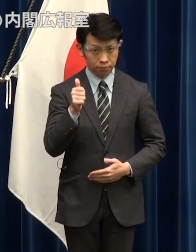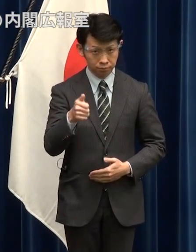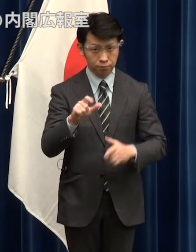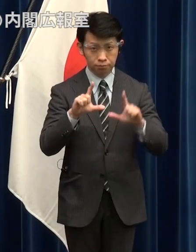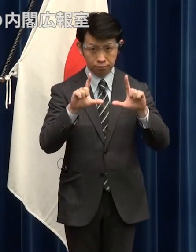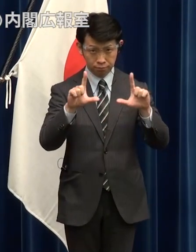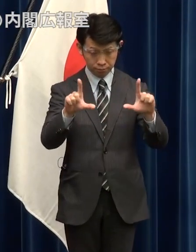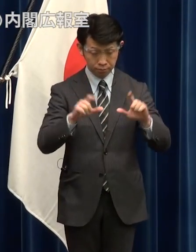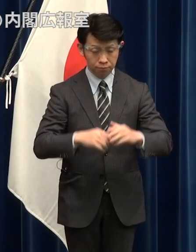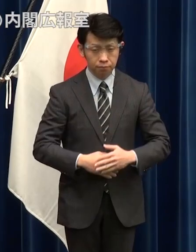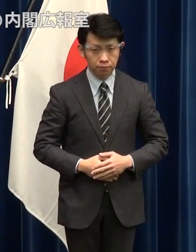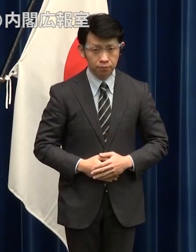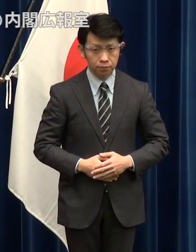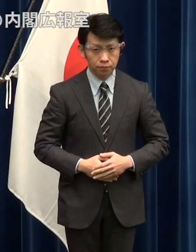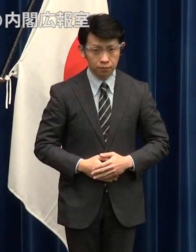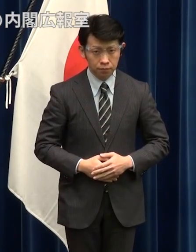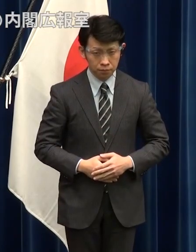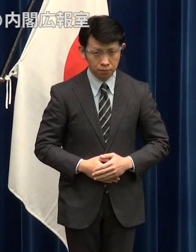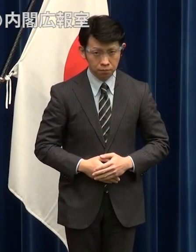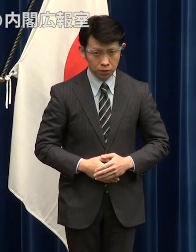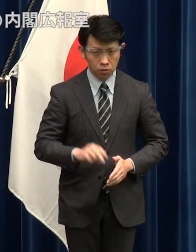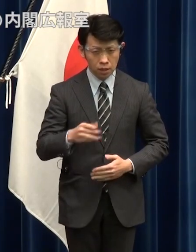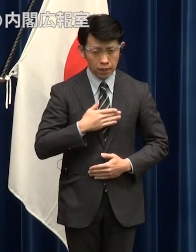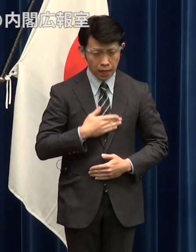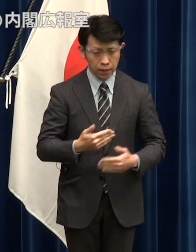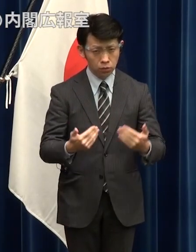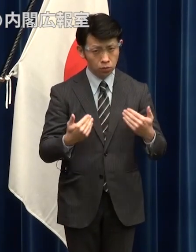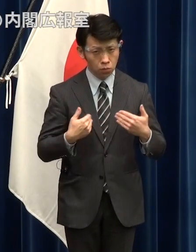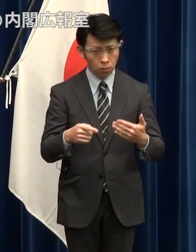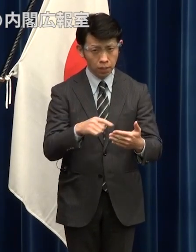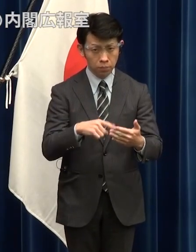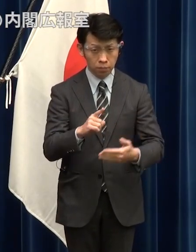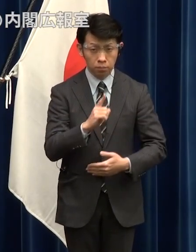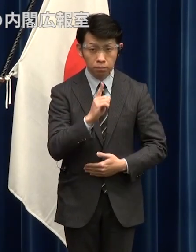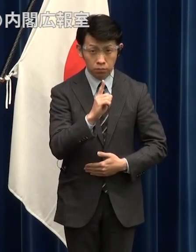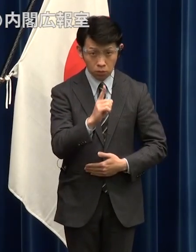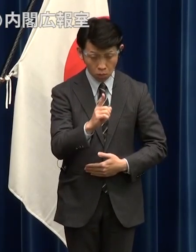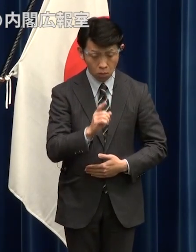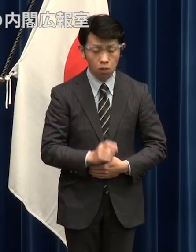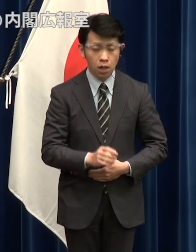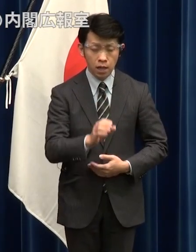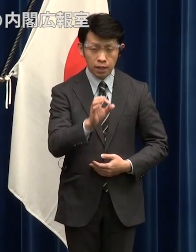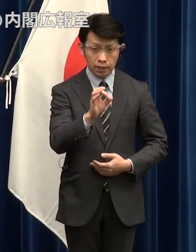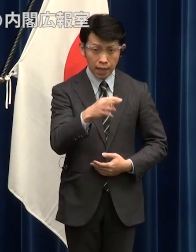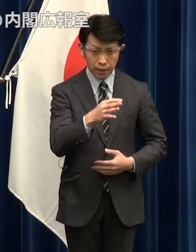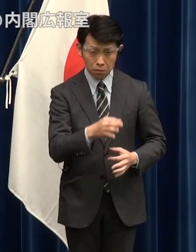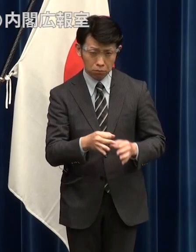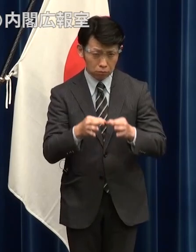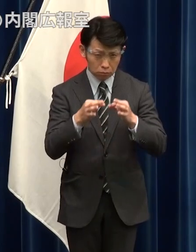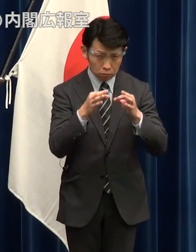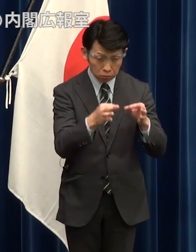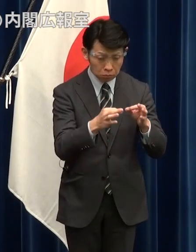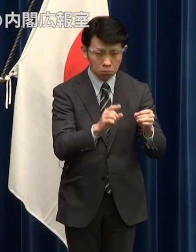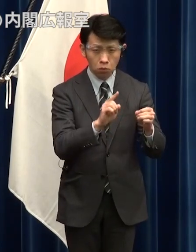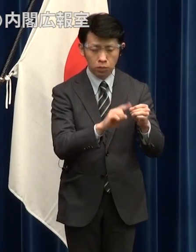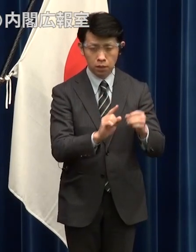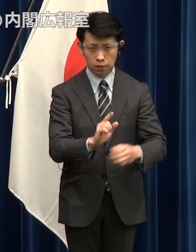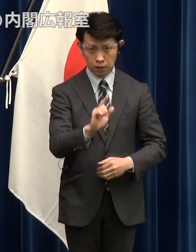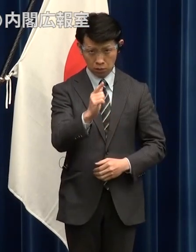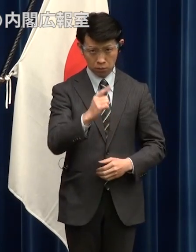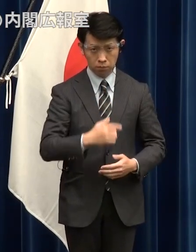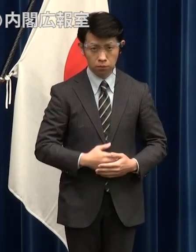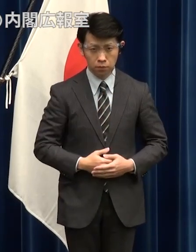まずご理解いただかなければならないのは、増税が目的ではないということであります